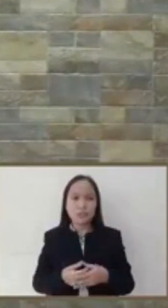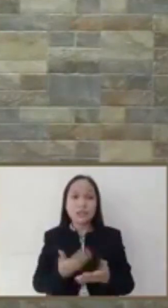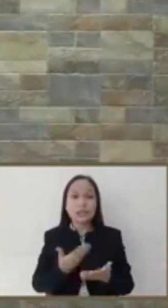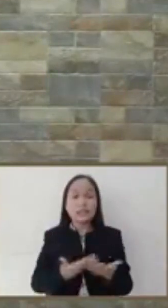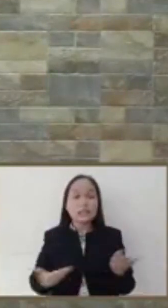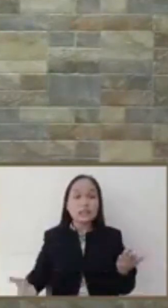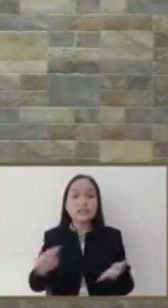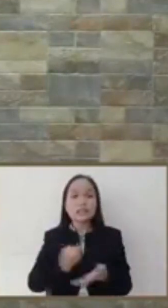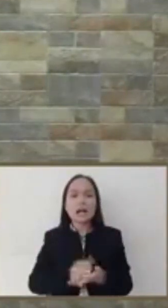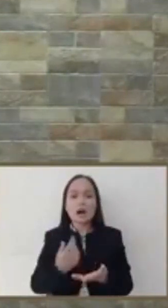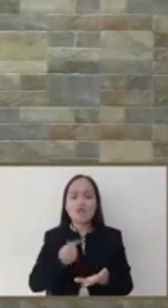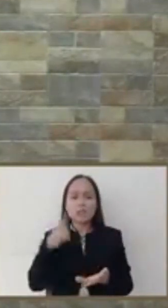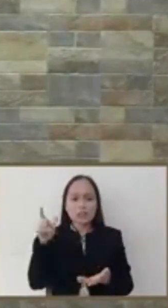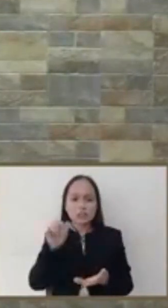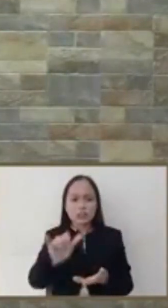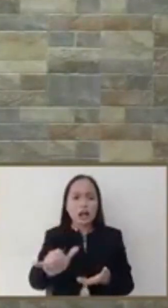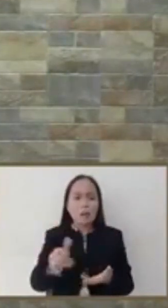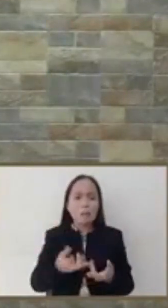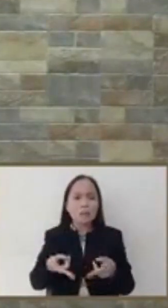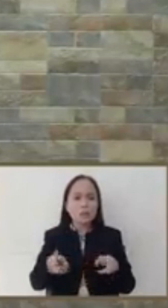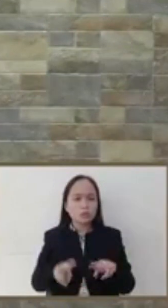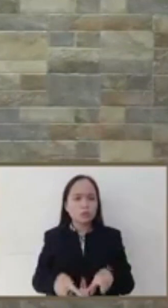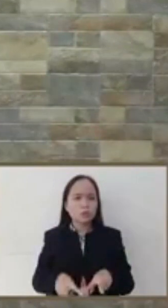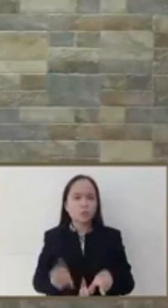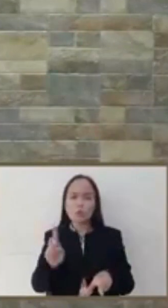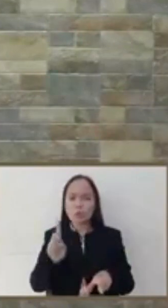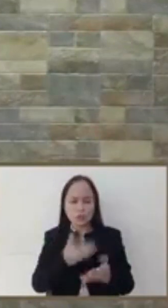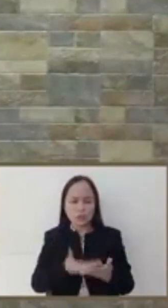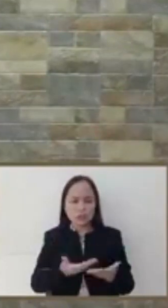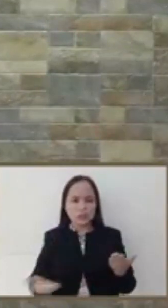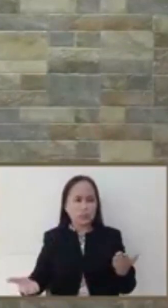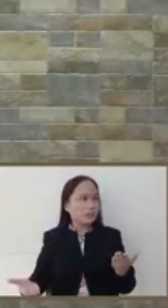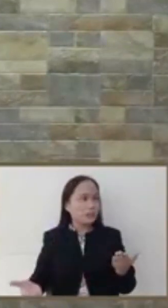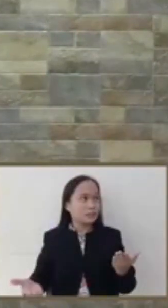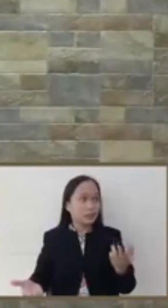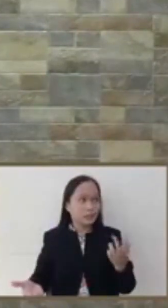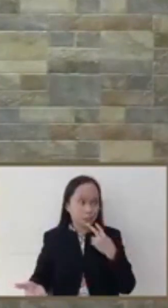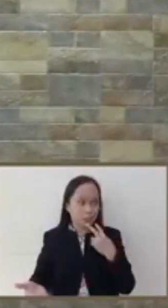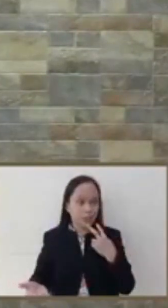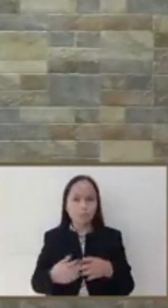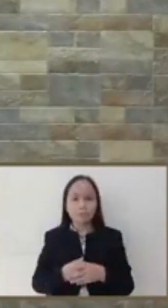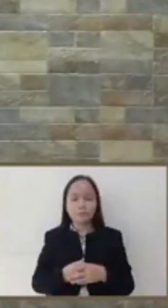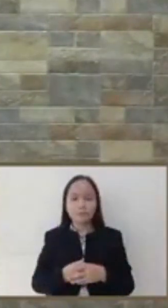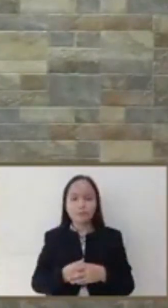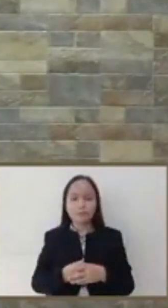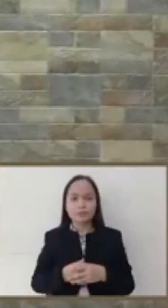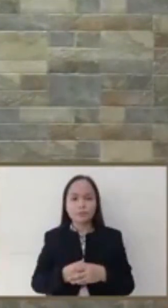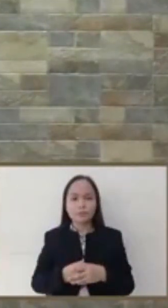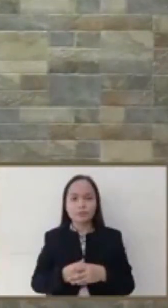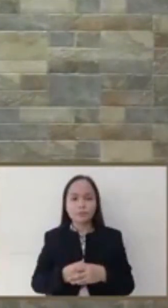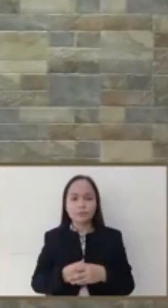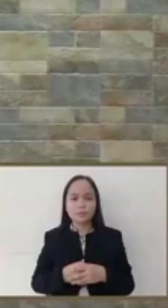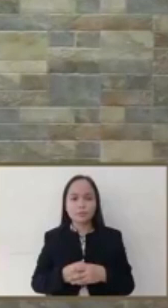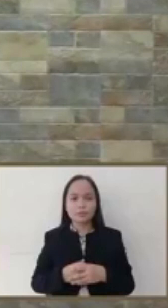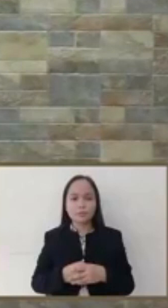things that has an eternal value? Ano-ano po yung mga bagay na yan? Alright? Let's take a look. Ano po yung usapin